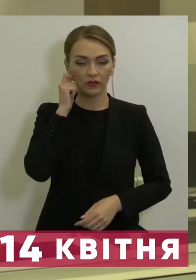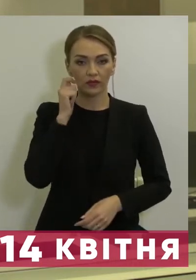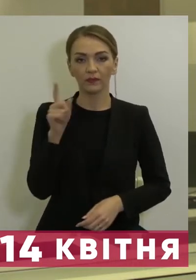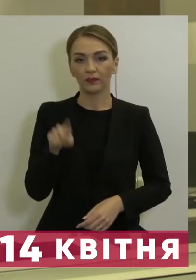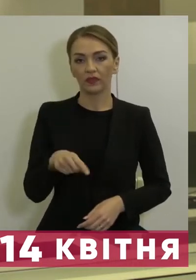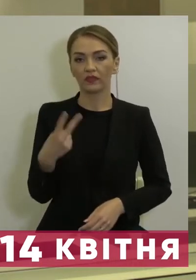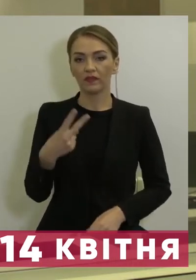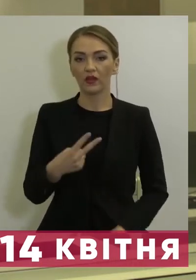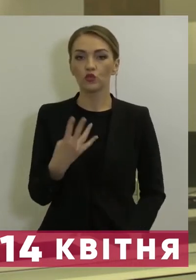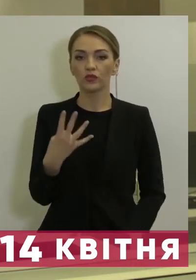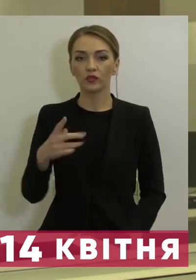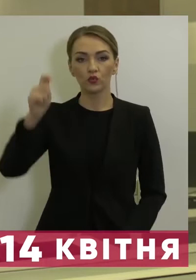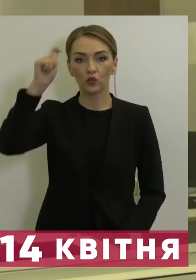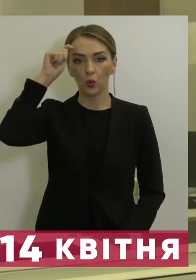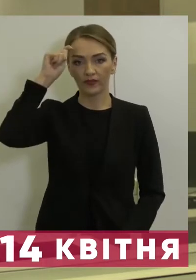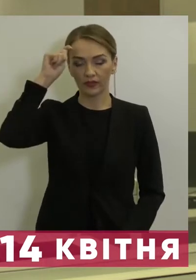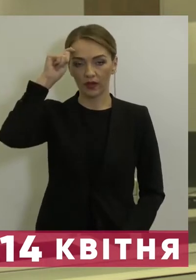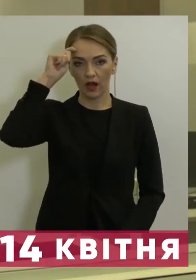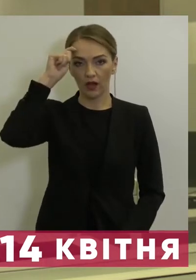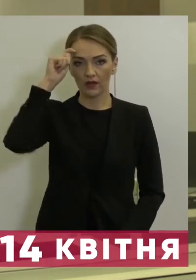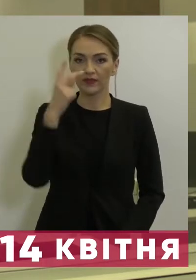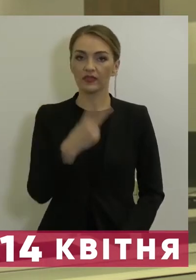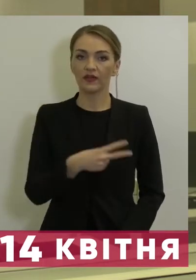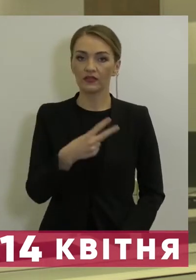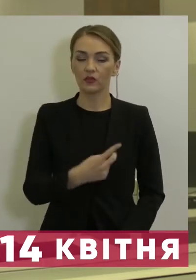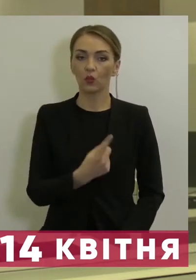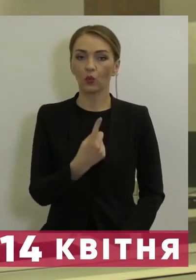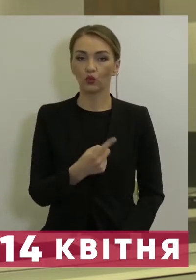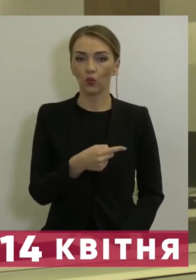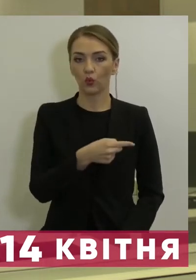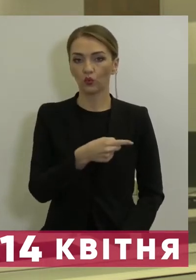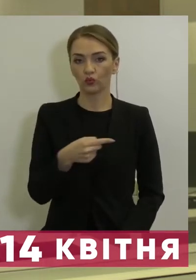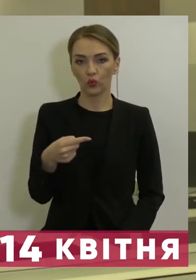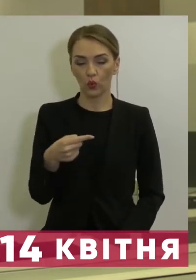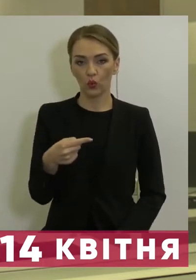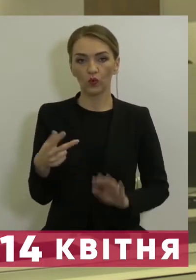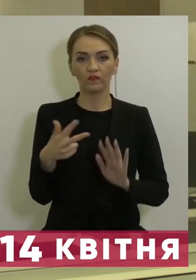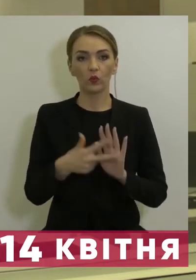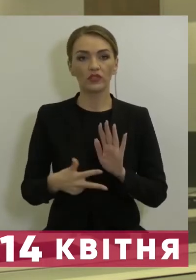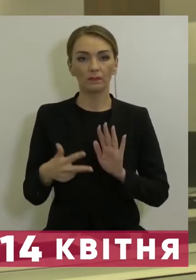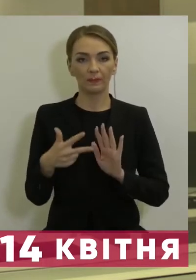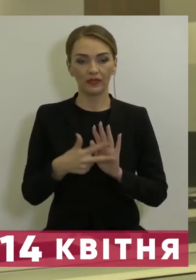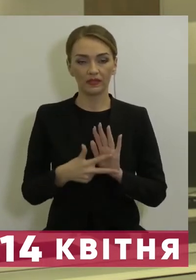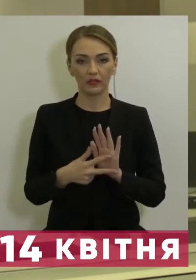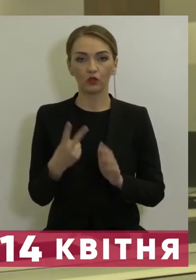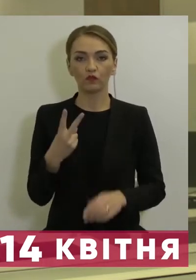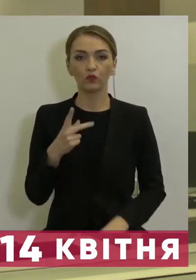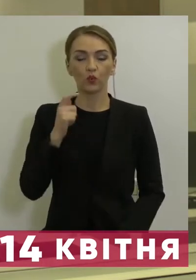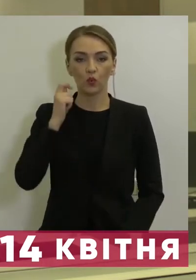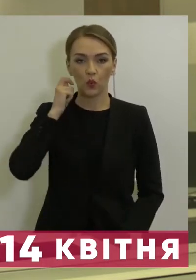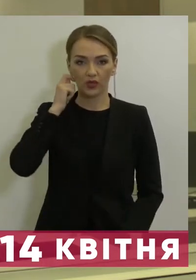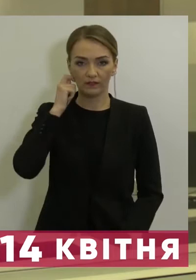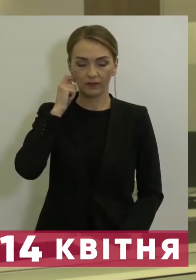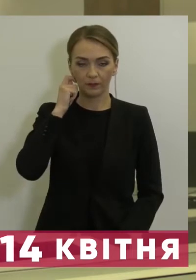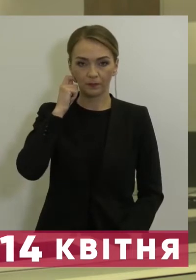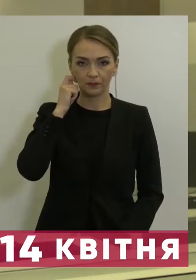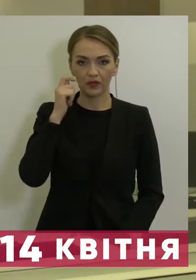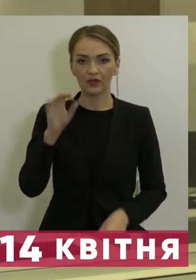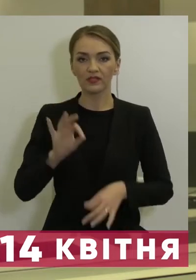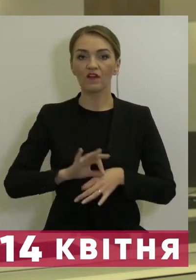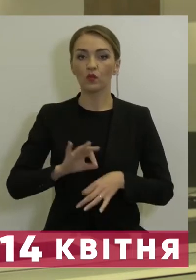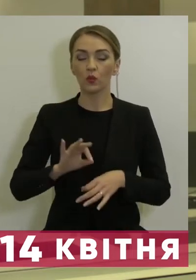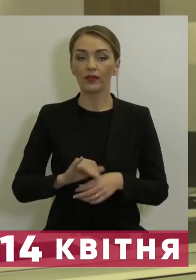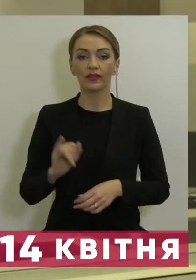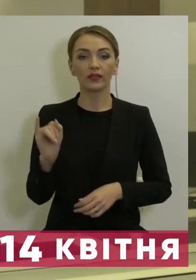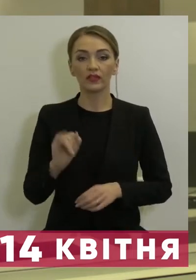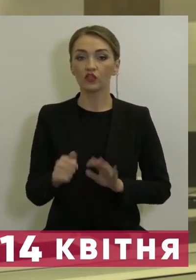та 24 чоловіка від 21 до 82 років.